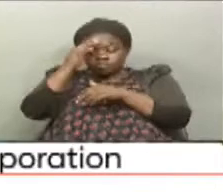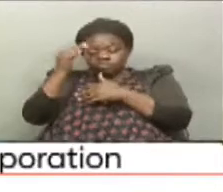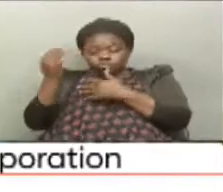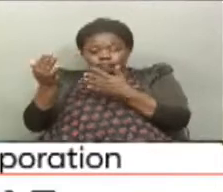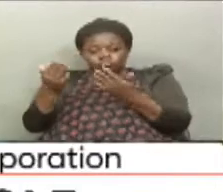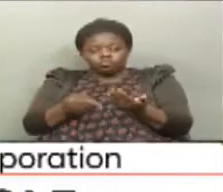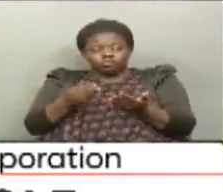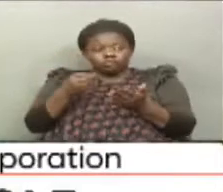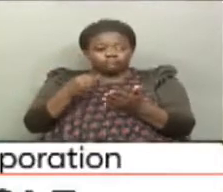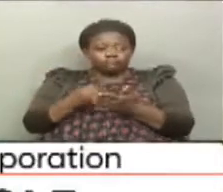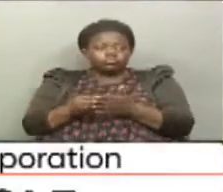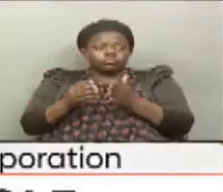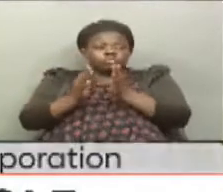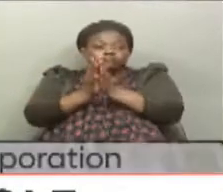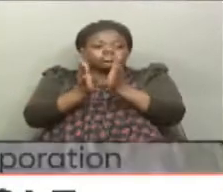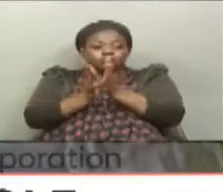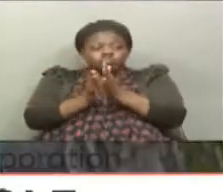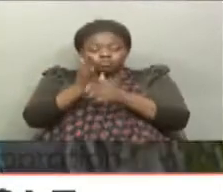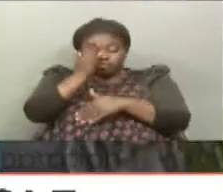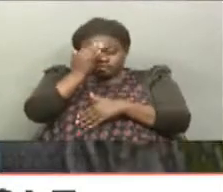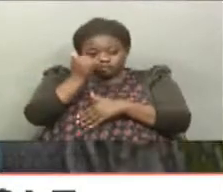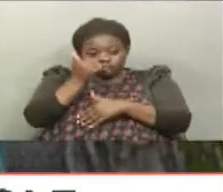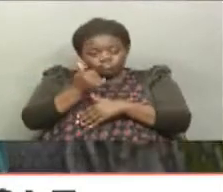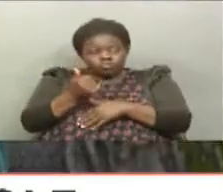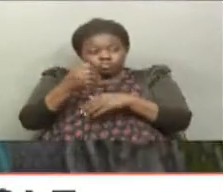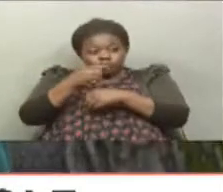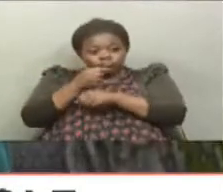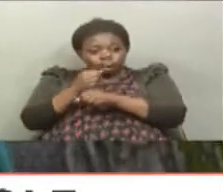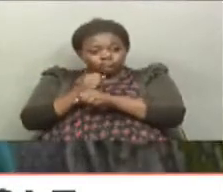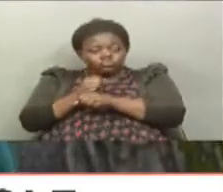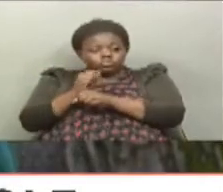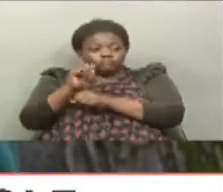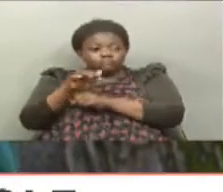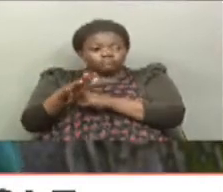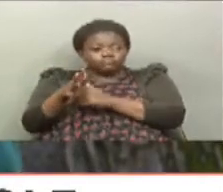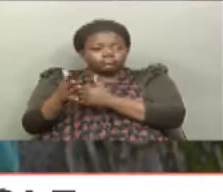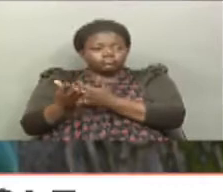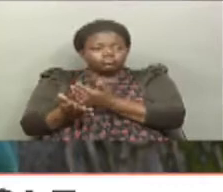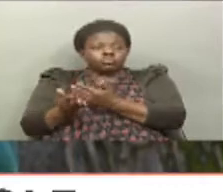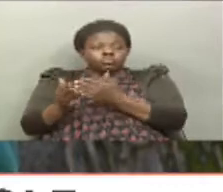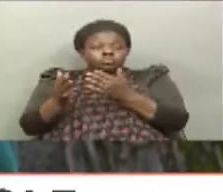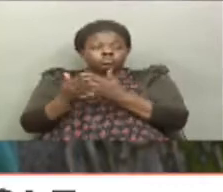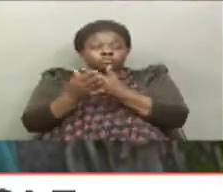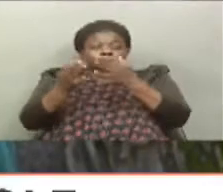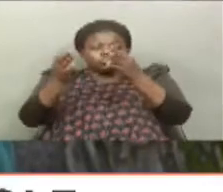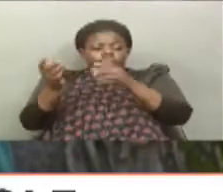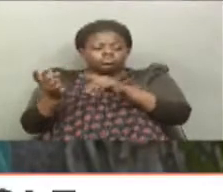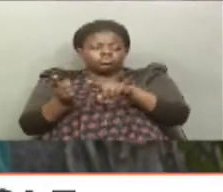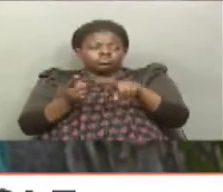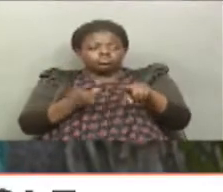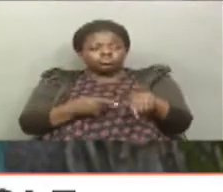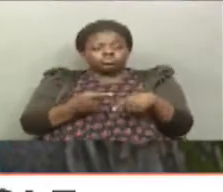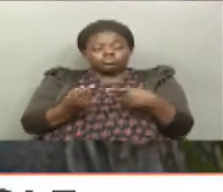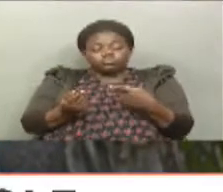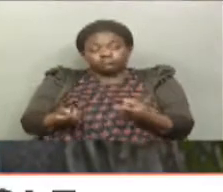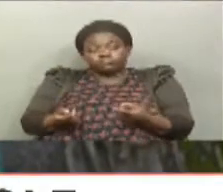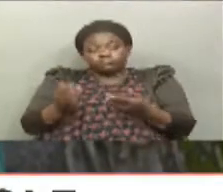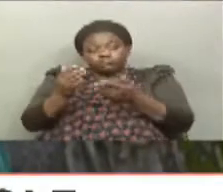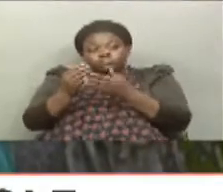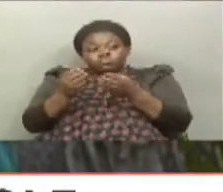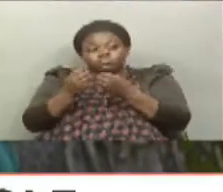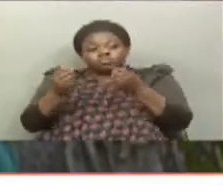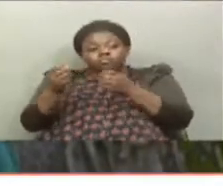ezo tobabulidde lwaki naddaladala bali mu kitongole kino kugaba ebintu byonna baali baabivaako dda tojja banenyanyo kuba emyaka